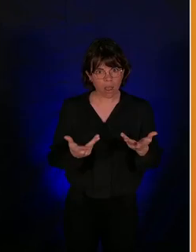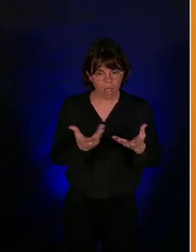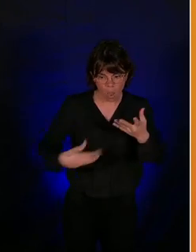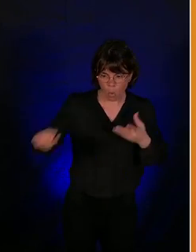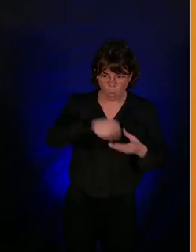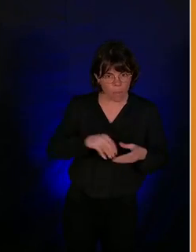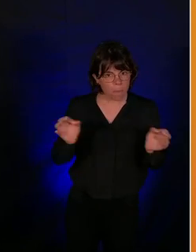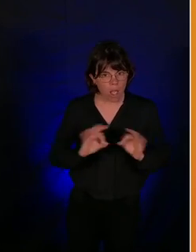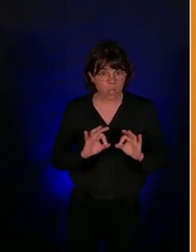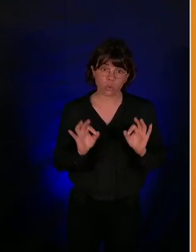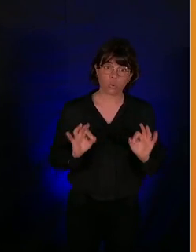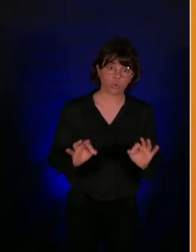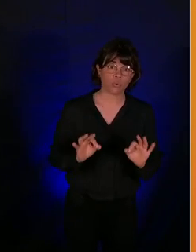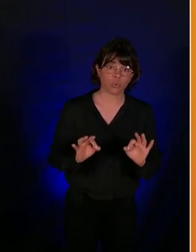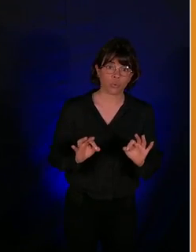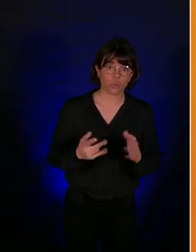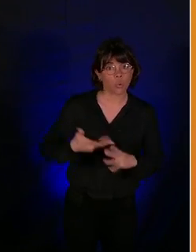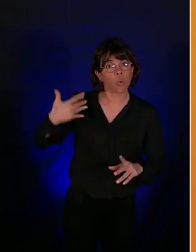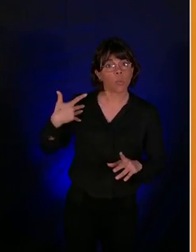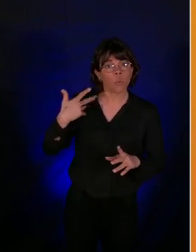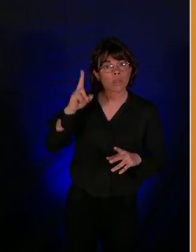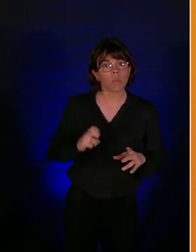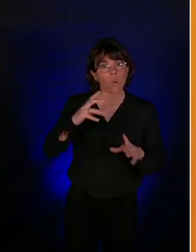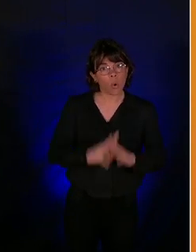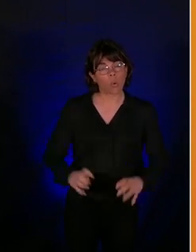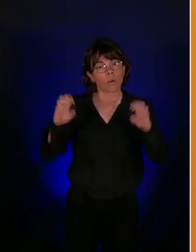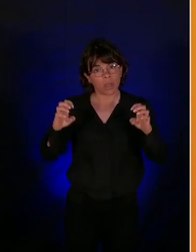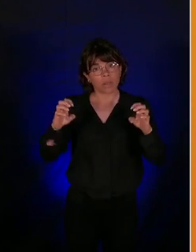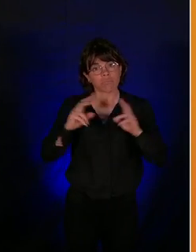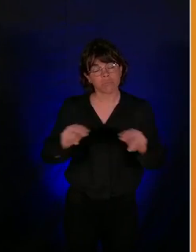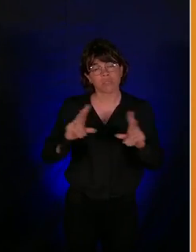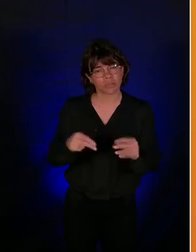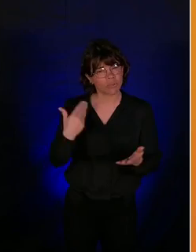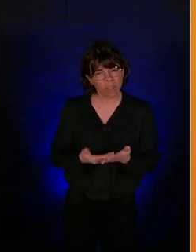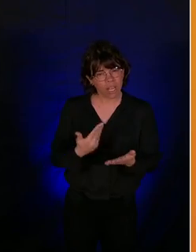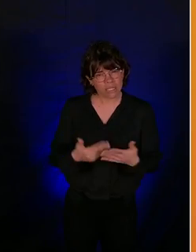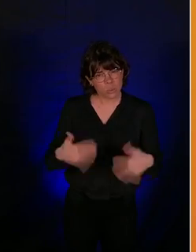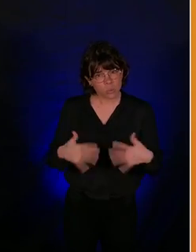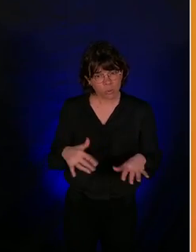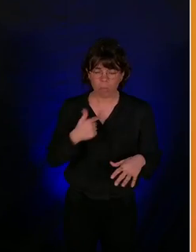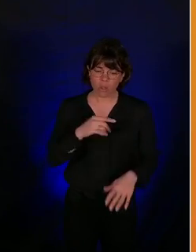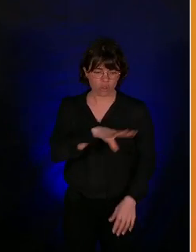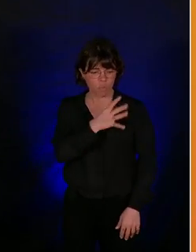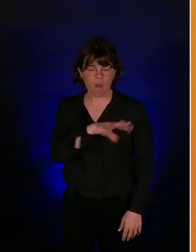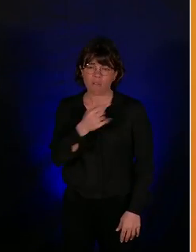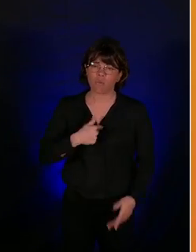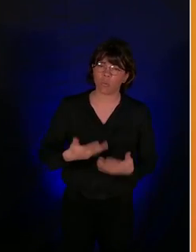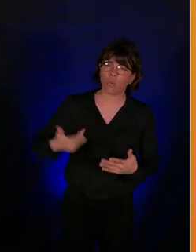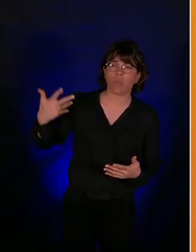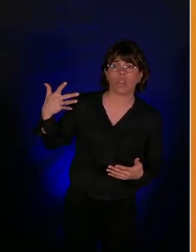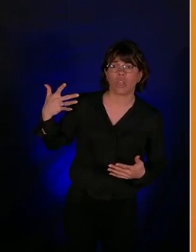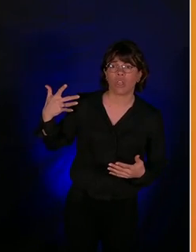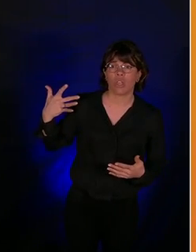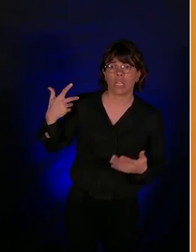intégré en effet depuis le début du Congrès on ne parle que de ça moi je suis prof depuis